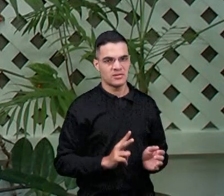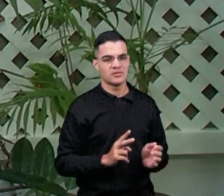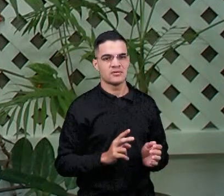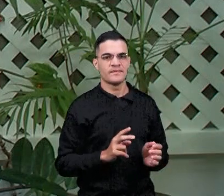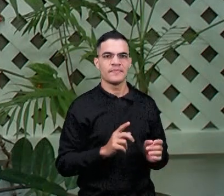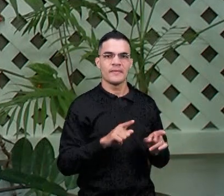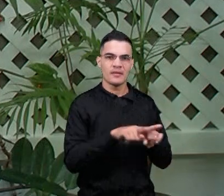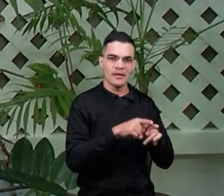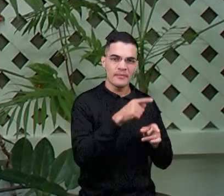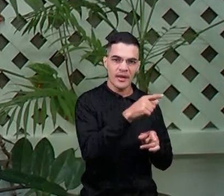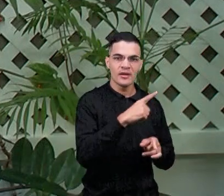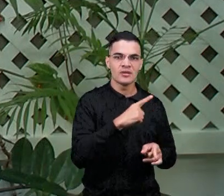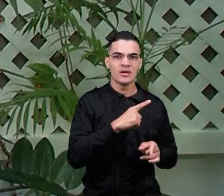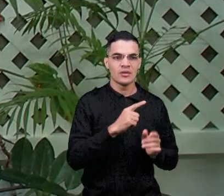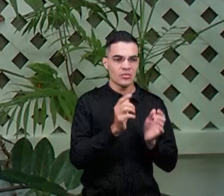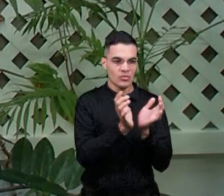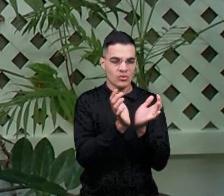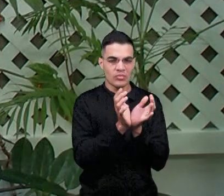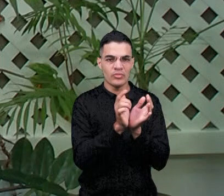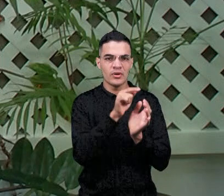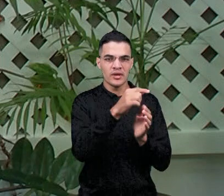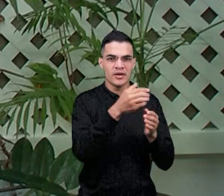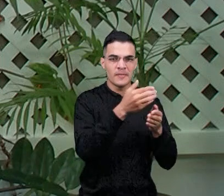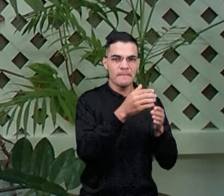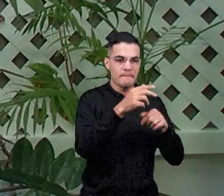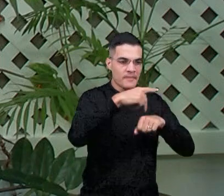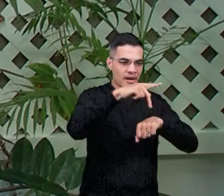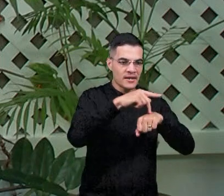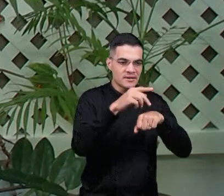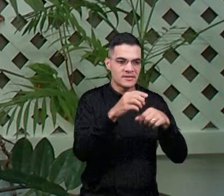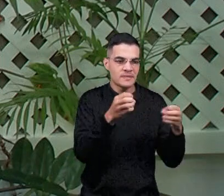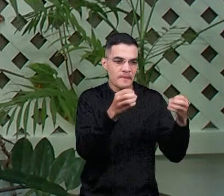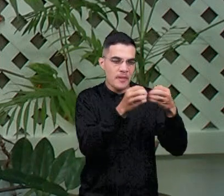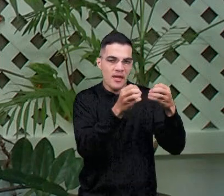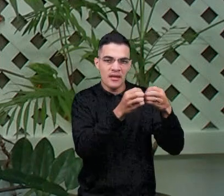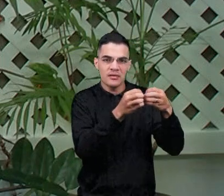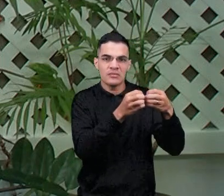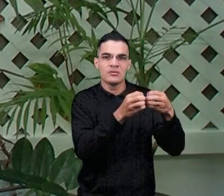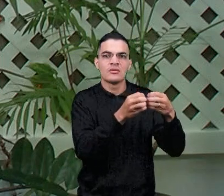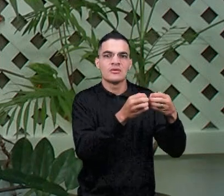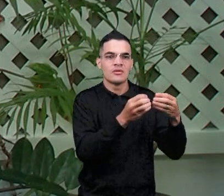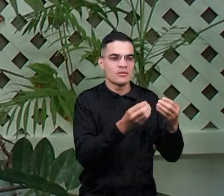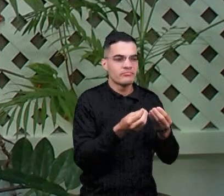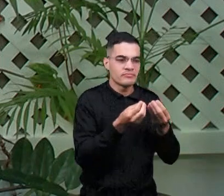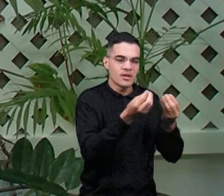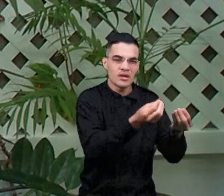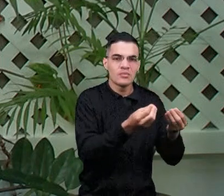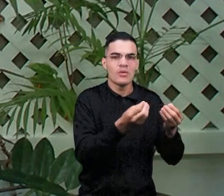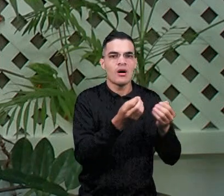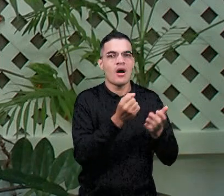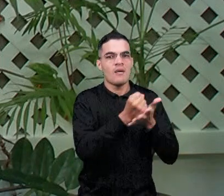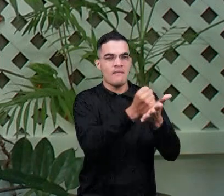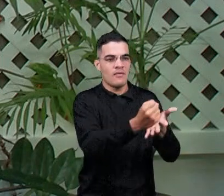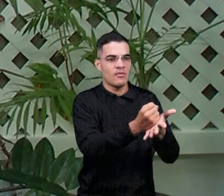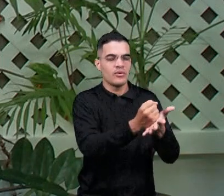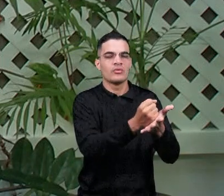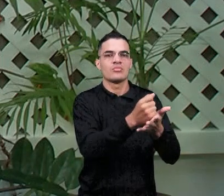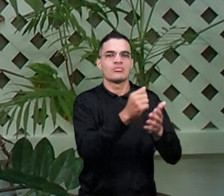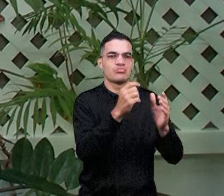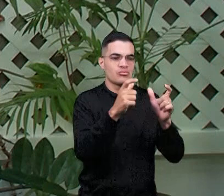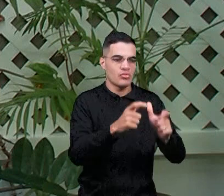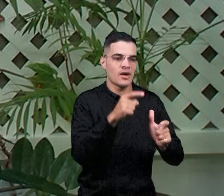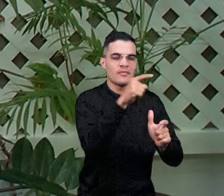les Vénézuéliens qui sont en train de fuir leur patrie pour chercher un endroit meilleur pour